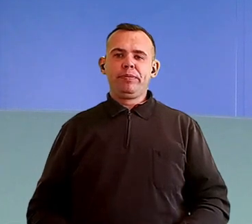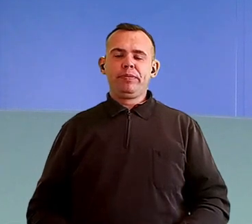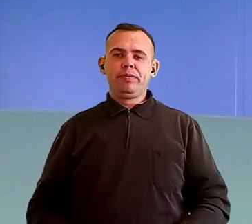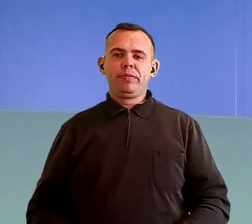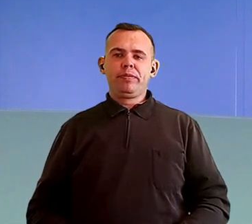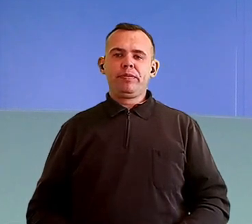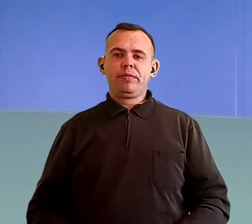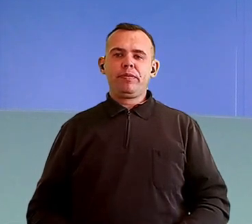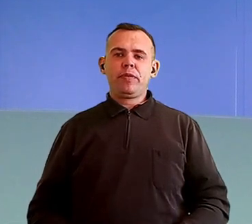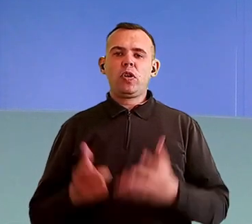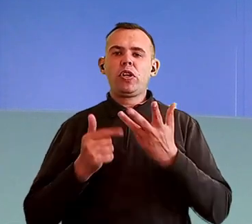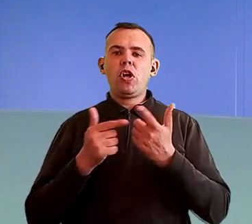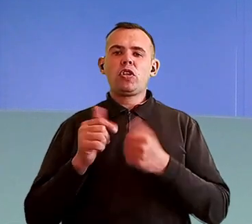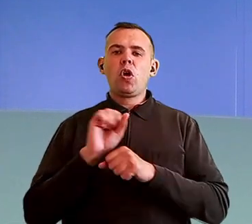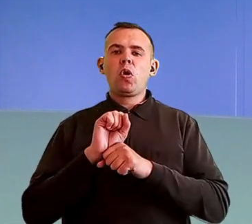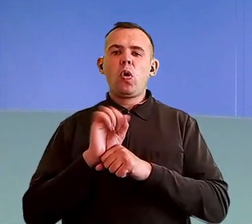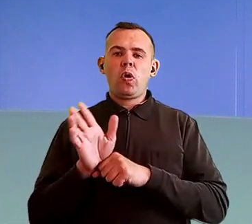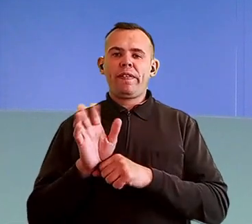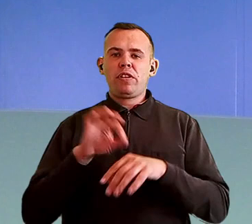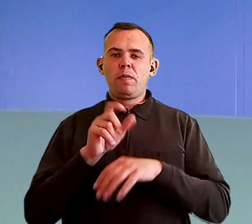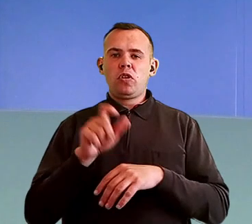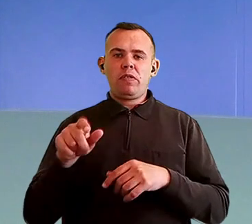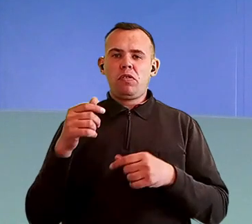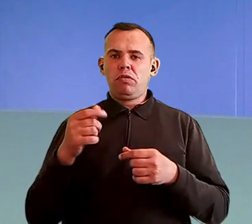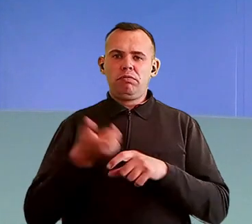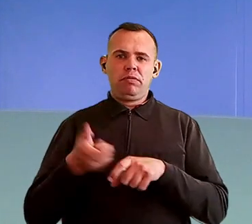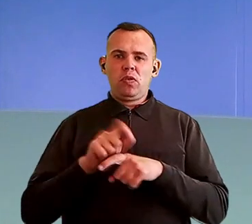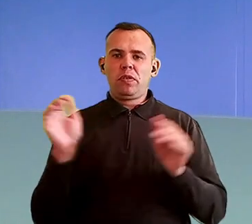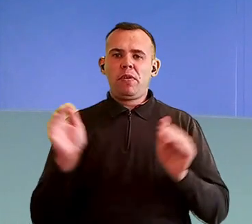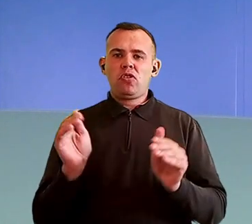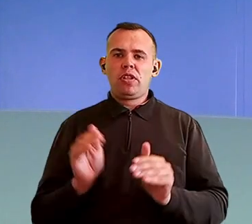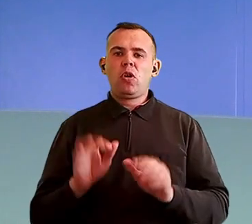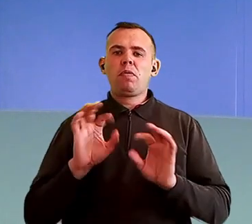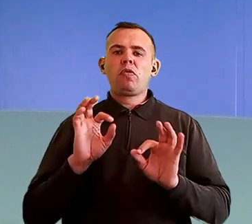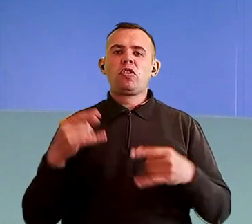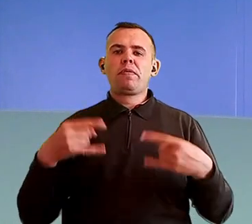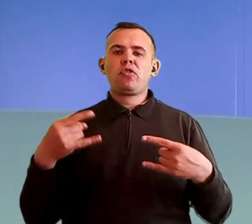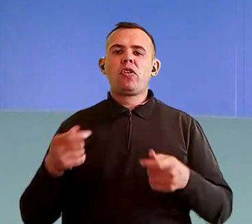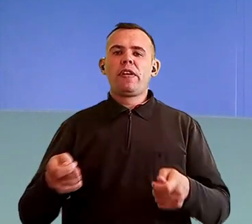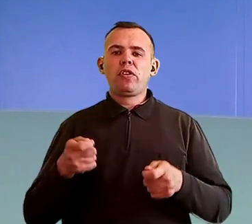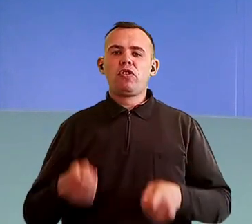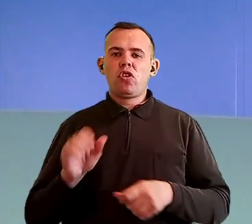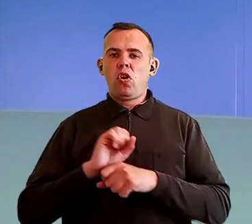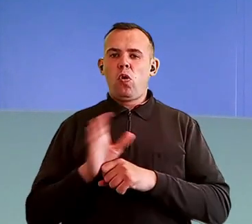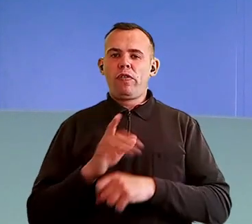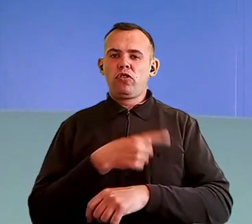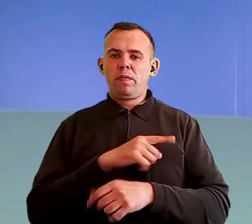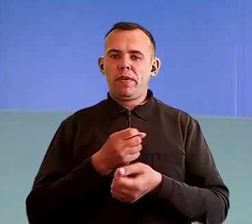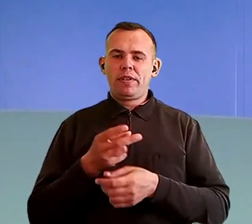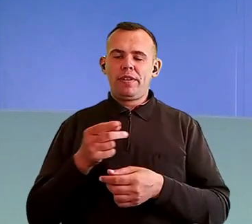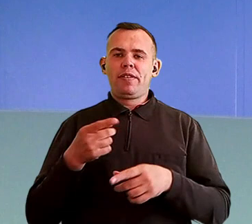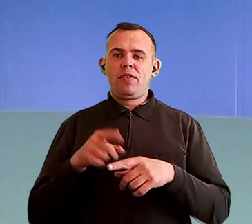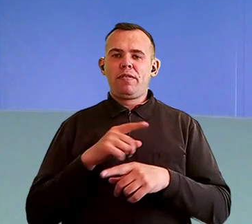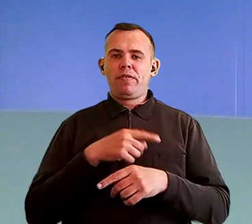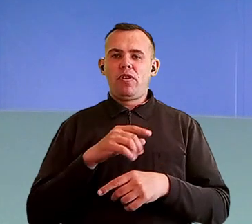Кількість коронавірусних пацієнтів суттєво зменшилася, розповів Суспільному завідувач ковідного шпиталю 3-ї міської лікарні Іван